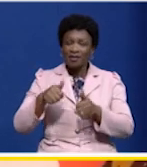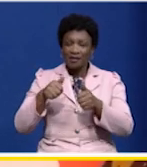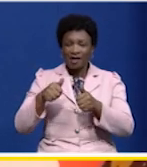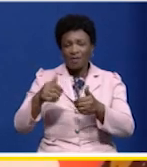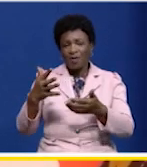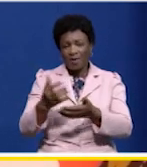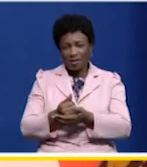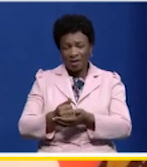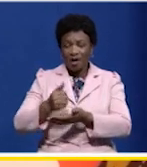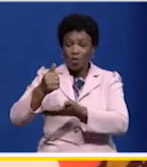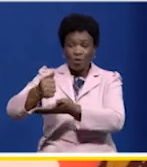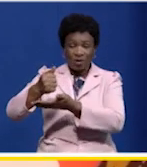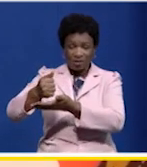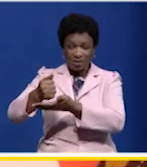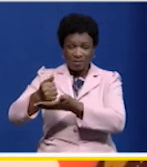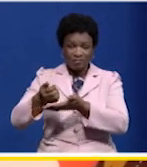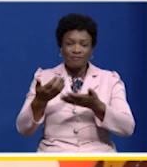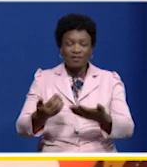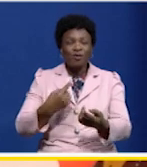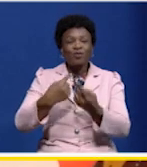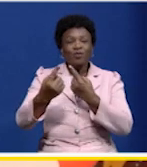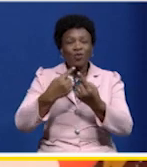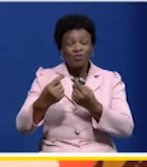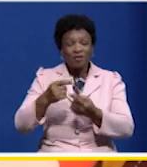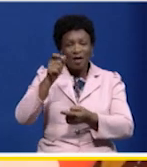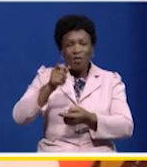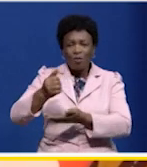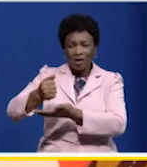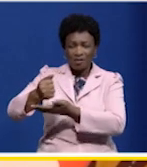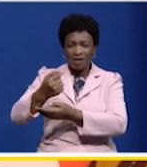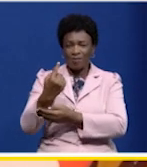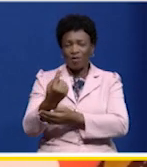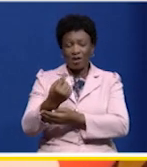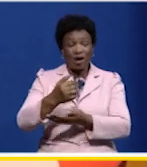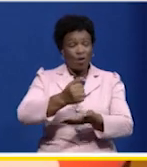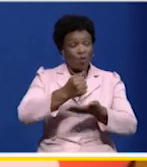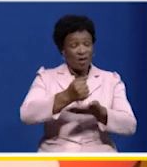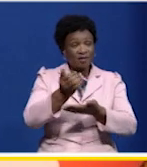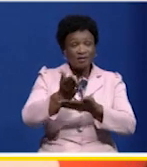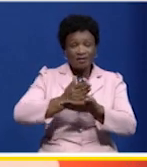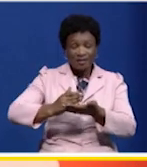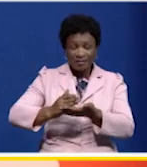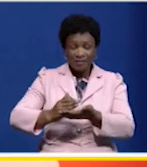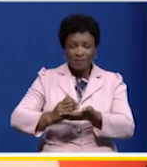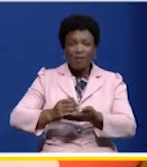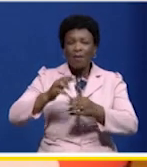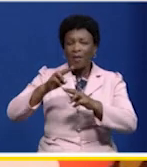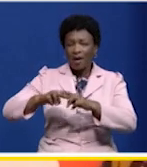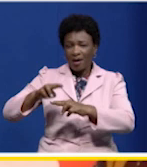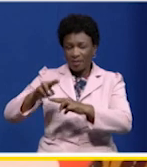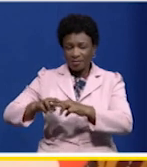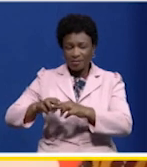ni ekei hapa sa hivi niku nazza nawaj mmoja yeye amee kwenye hi estate